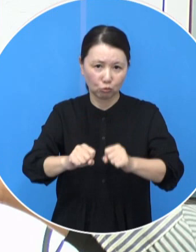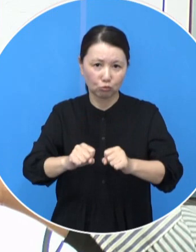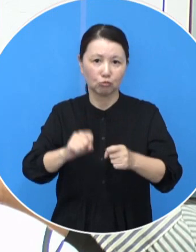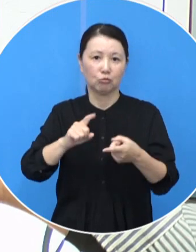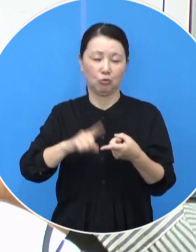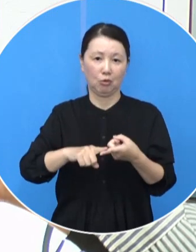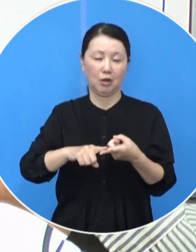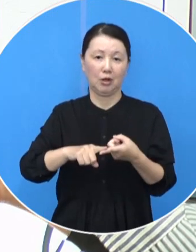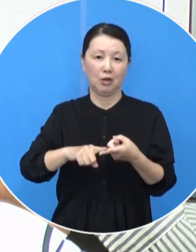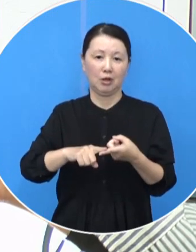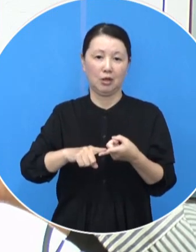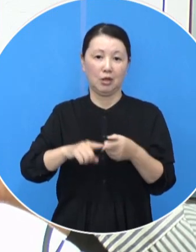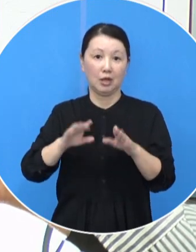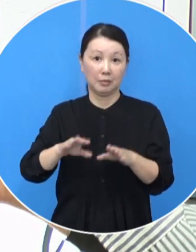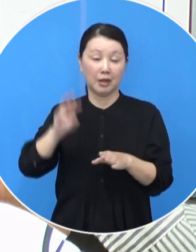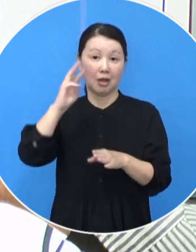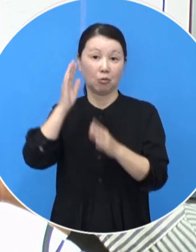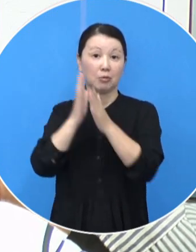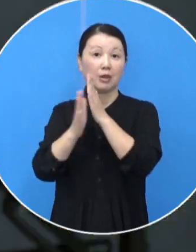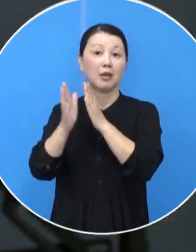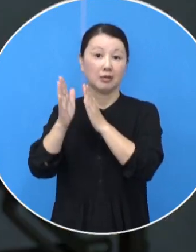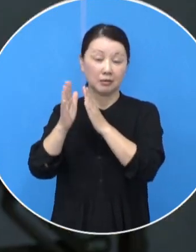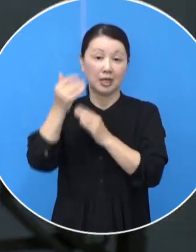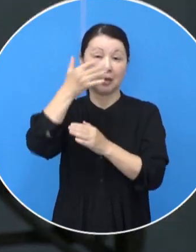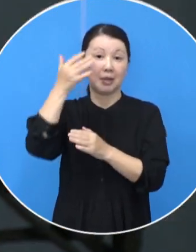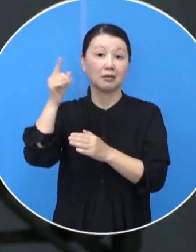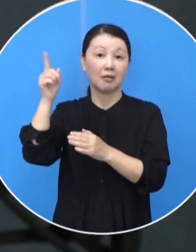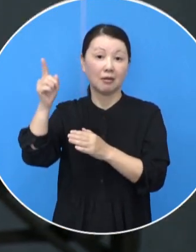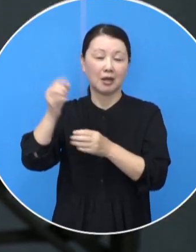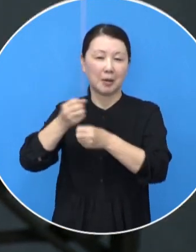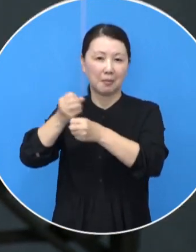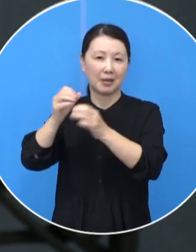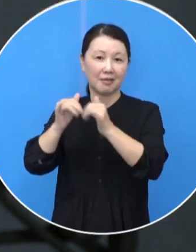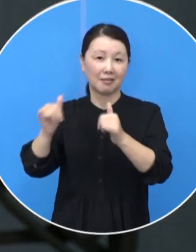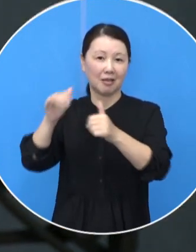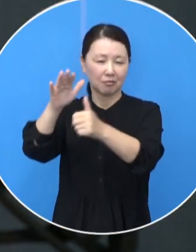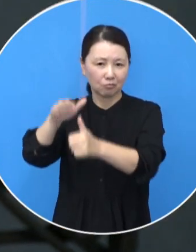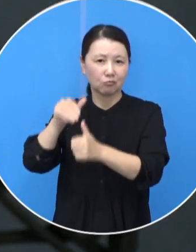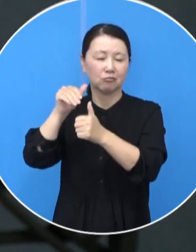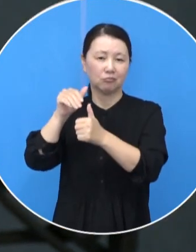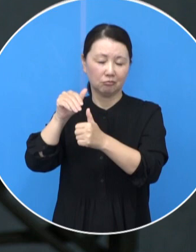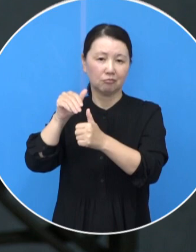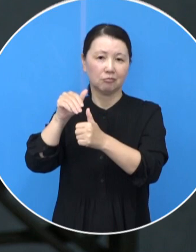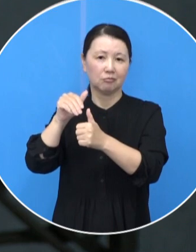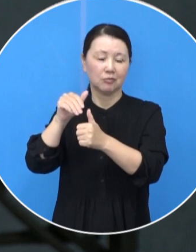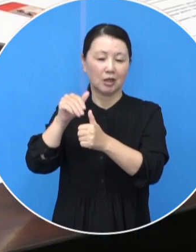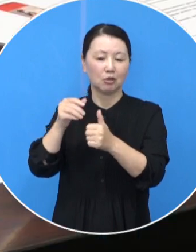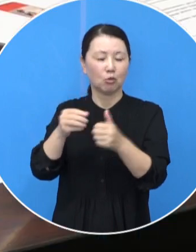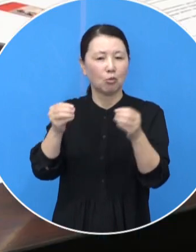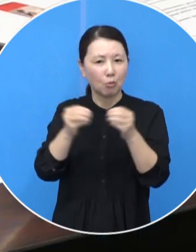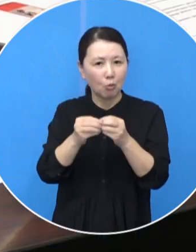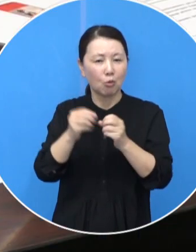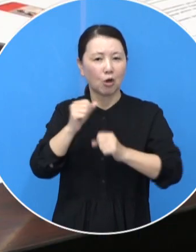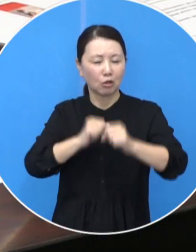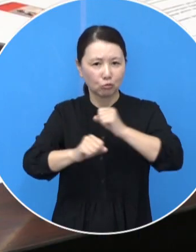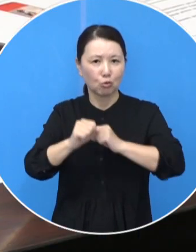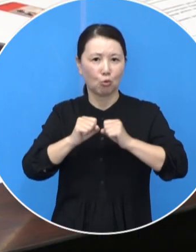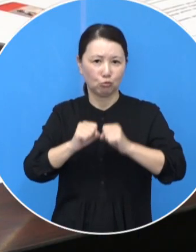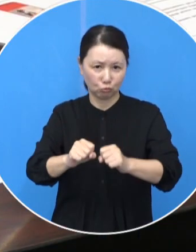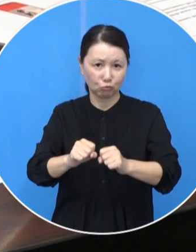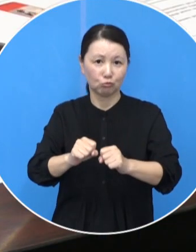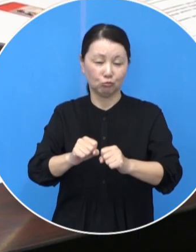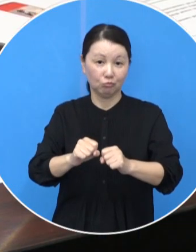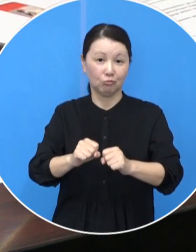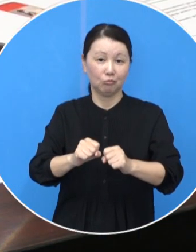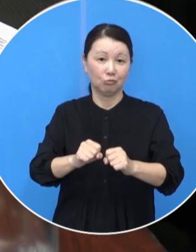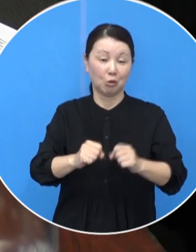とか、あとは今鹿児島県の方でアメリカからバーテンダーの方たちをこう招聘してるんですけども、そういったのの対